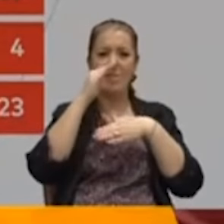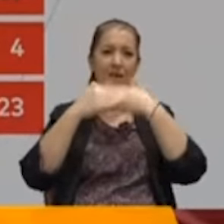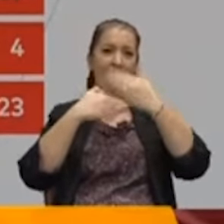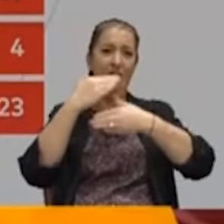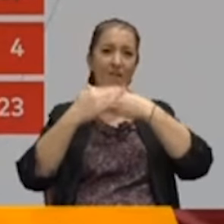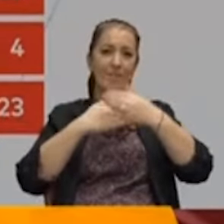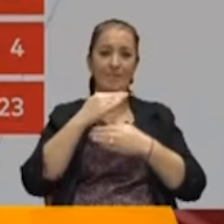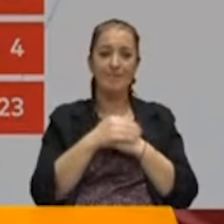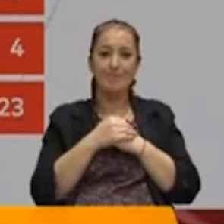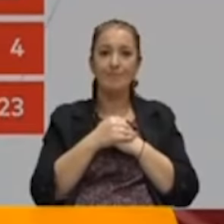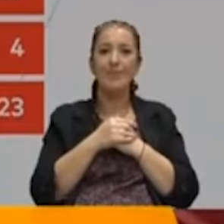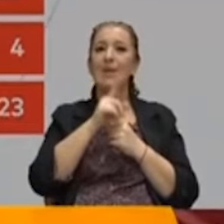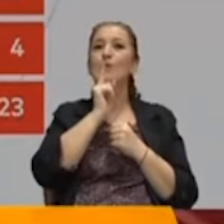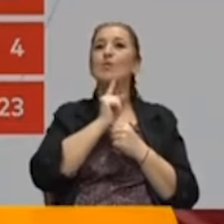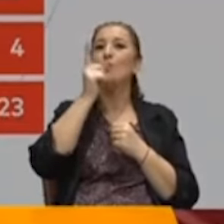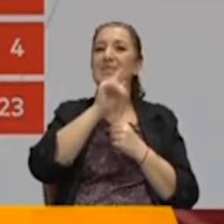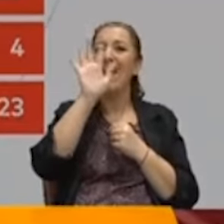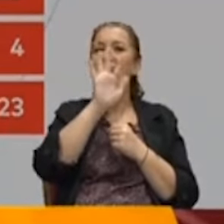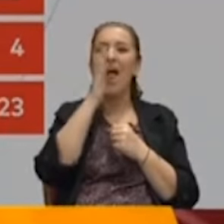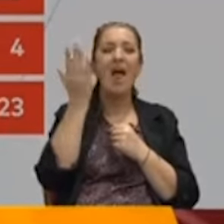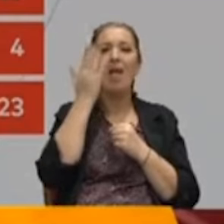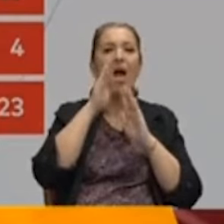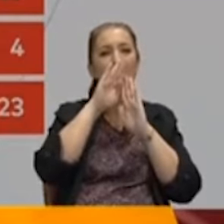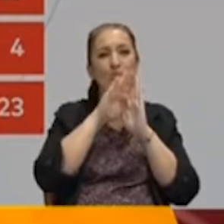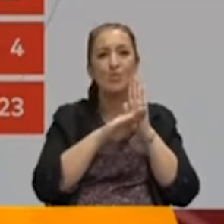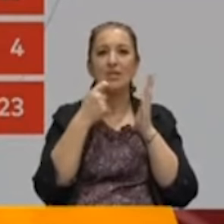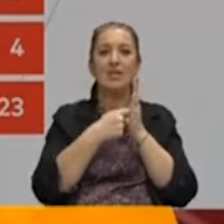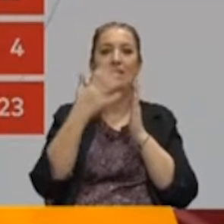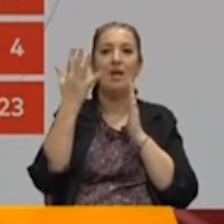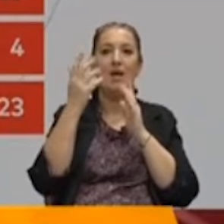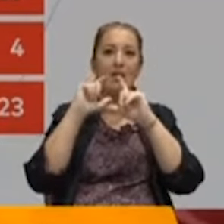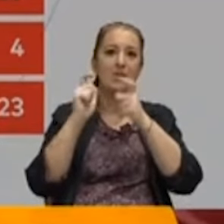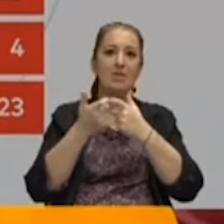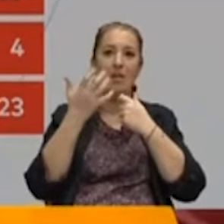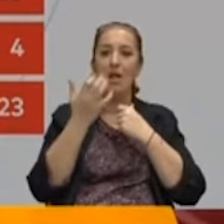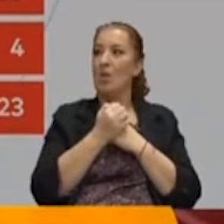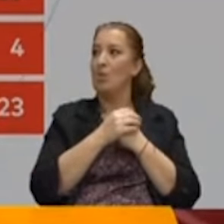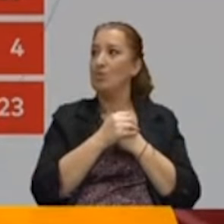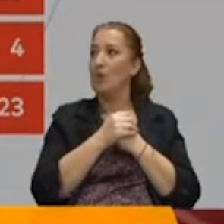kağıt havlu %50 daha düşük fiyata alabiliyoruz. Sevgili arkadaşlar,